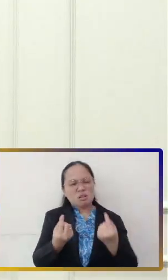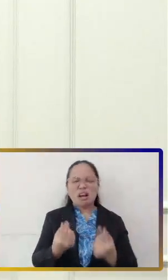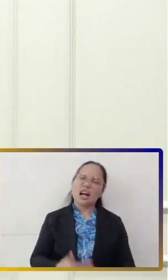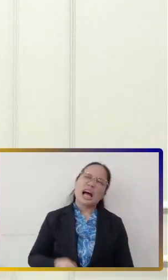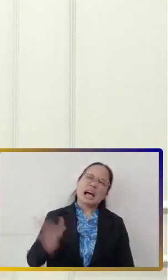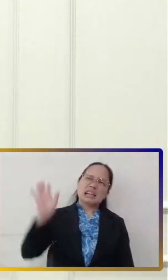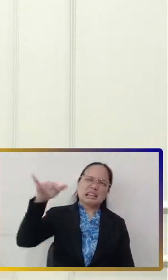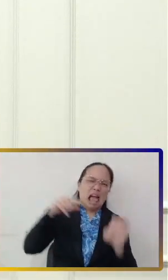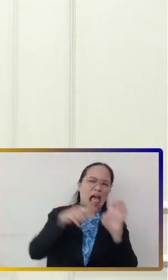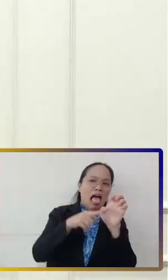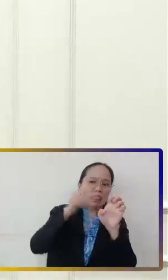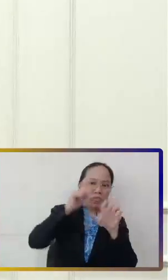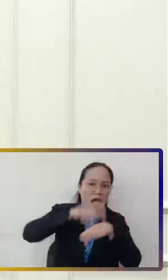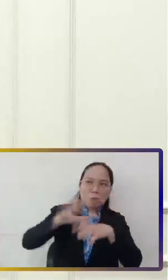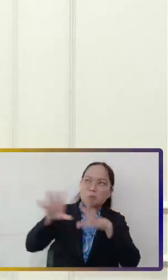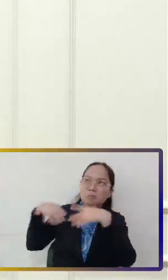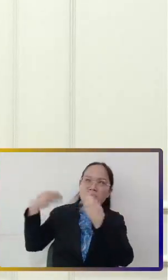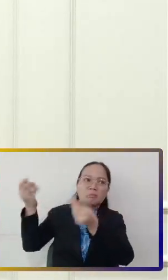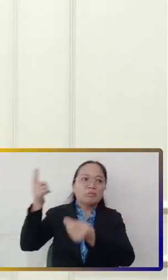time.